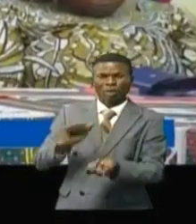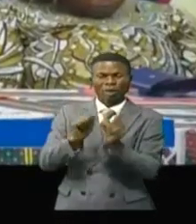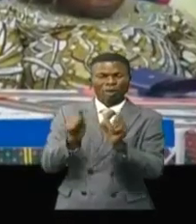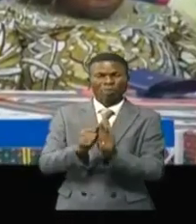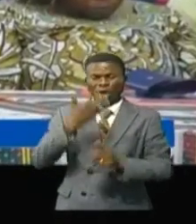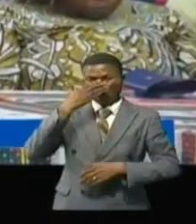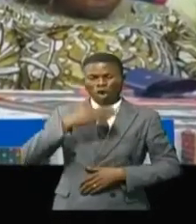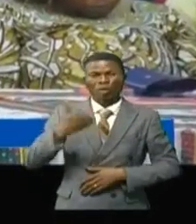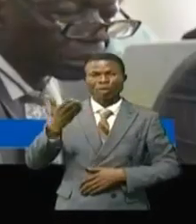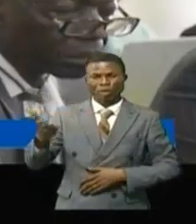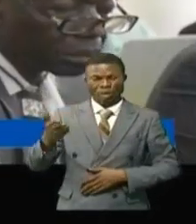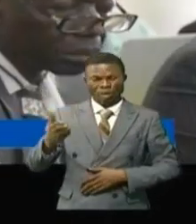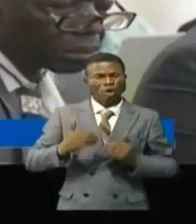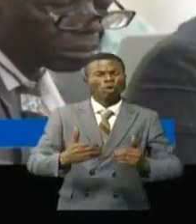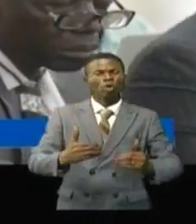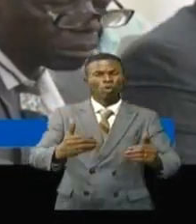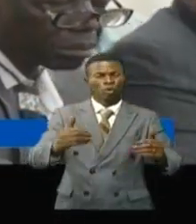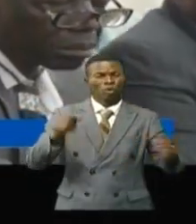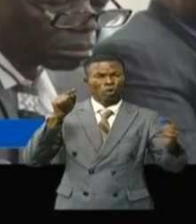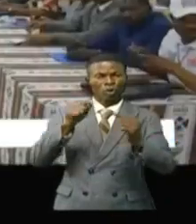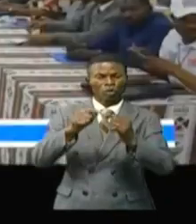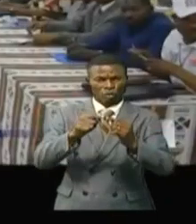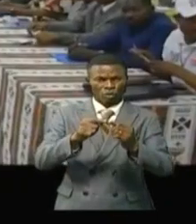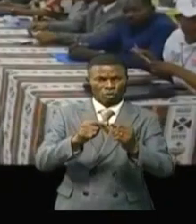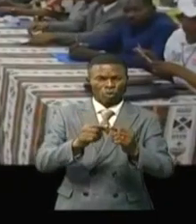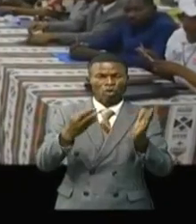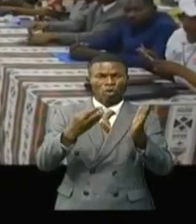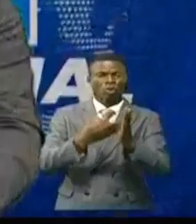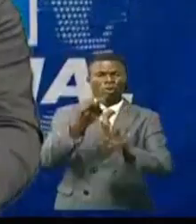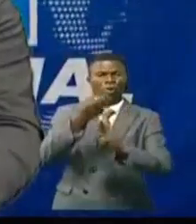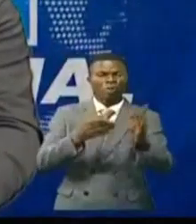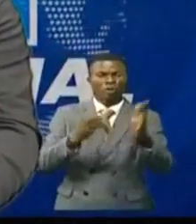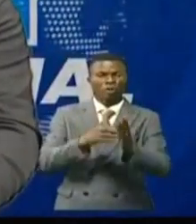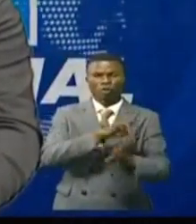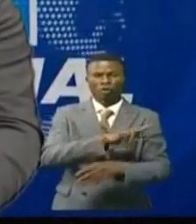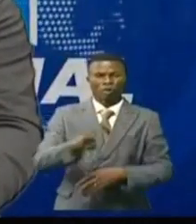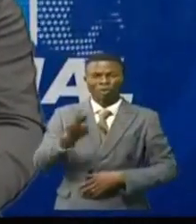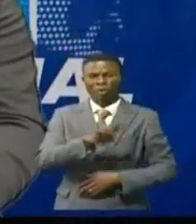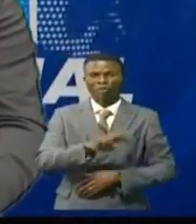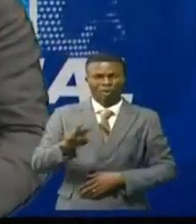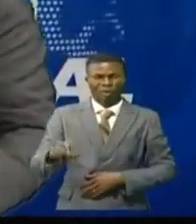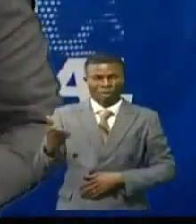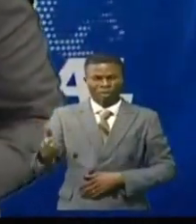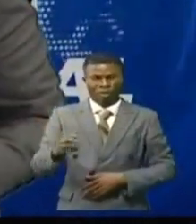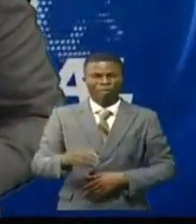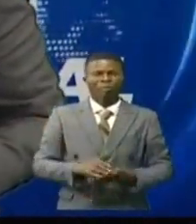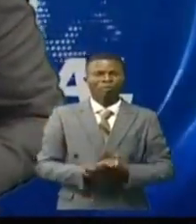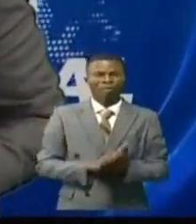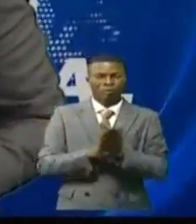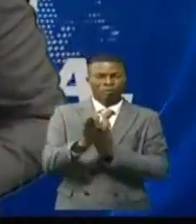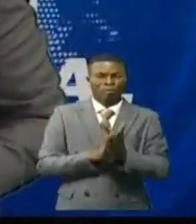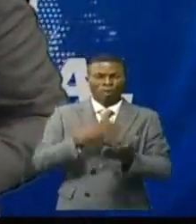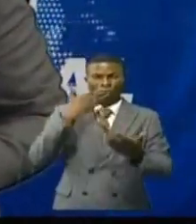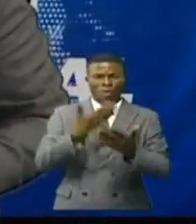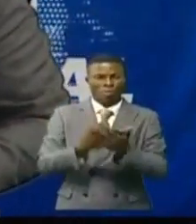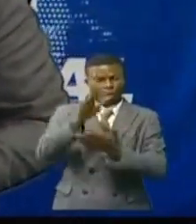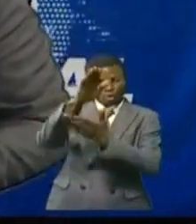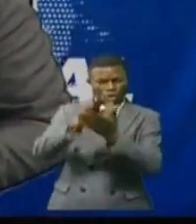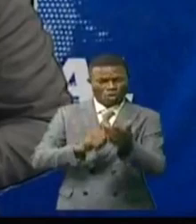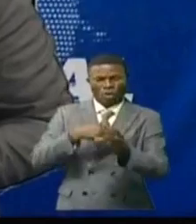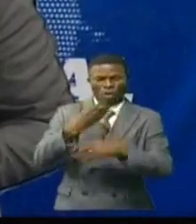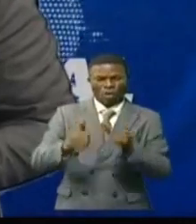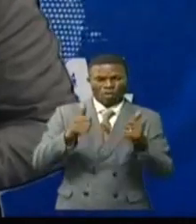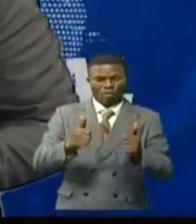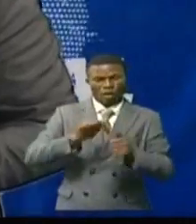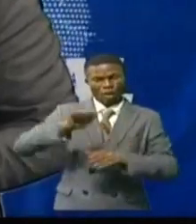santé publique se poursuivront jusqu'au 8 octobre 2022. S'inspirer de bons exemples pour mieux faire